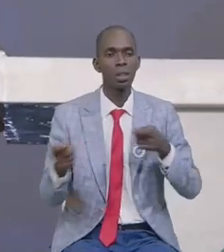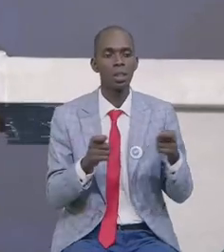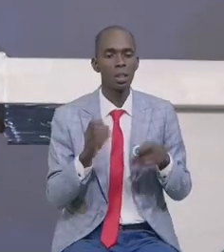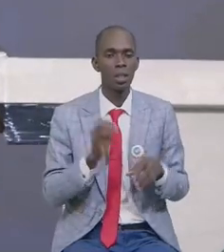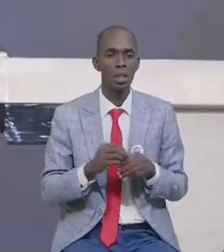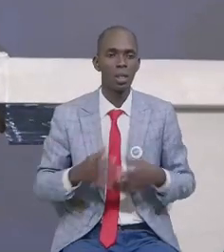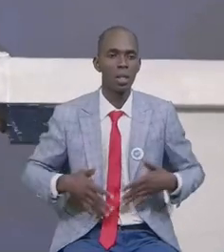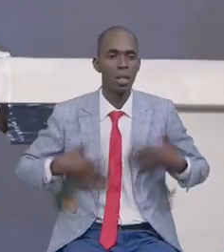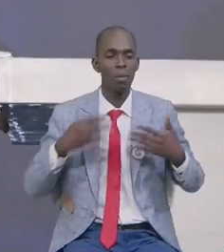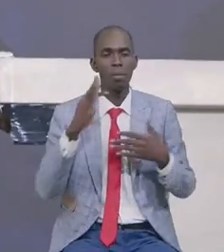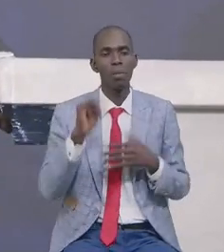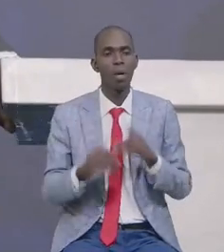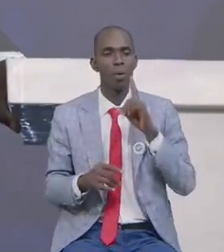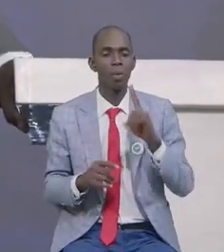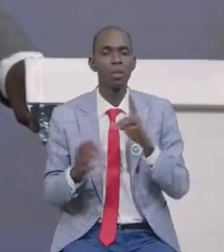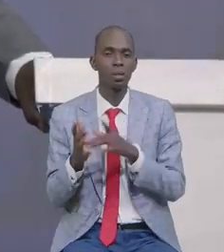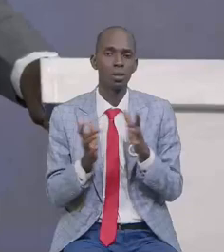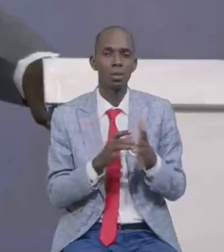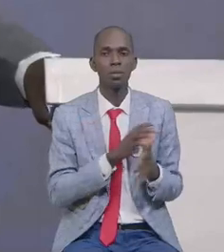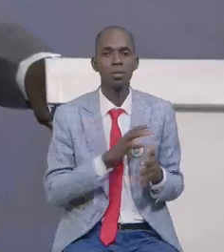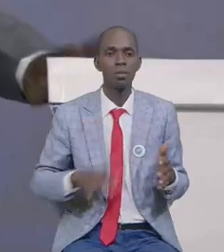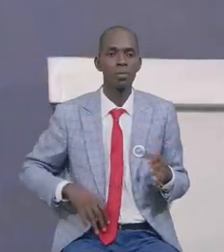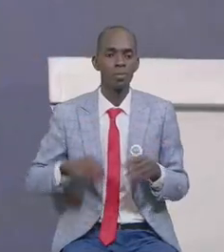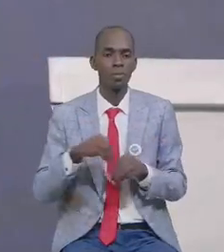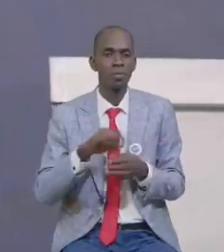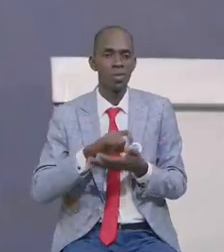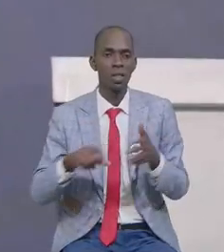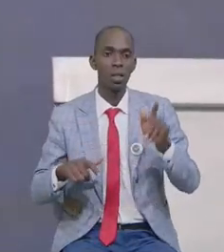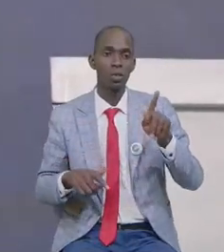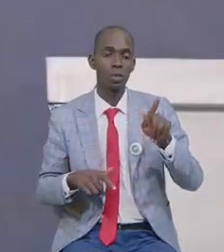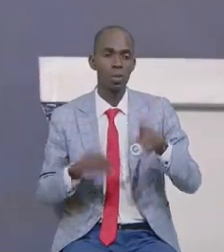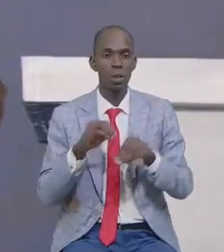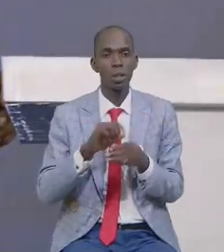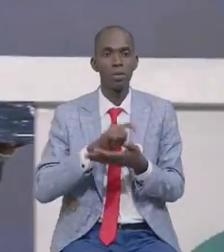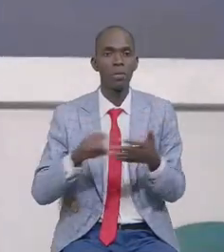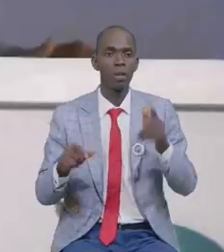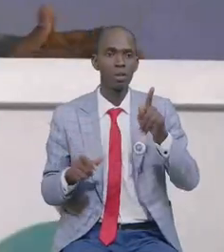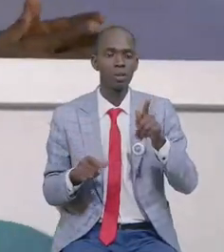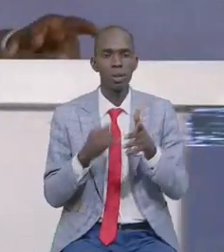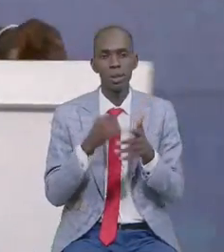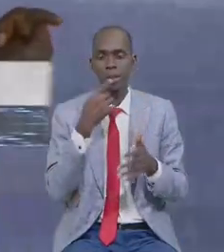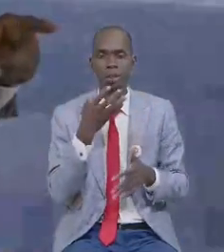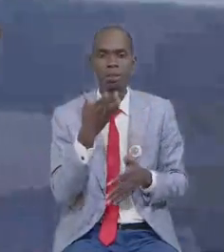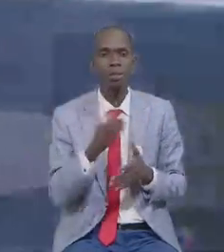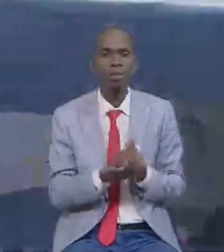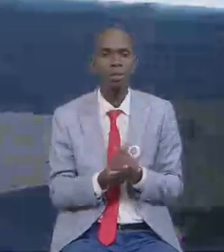par Jésus-Christ, lui seul? Verset 21 dit, aider afin que comme